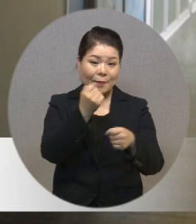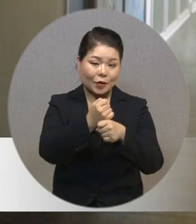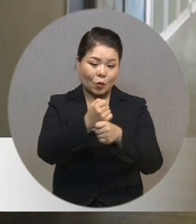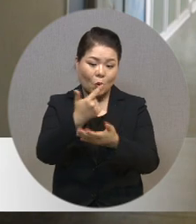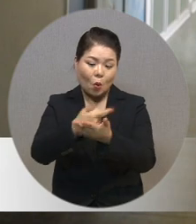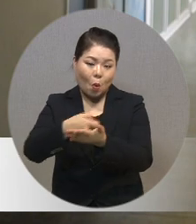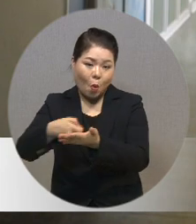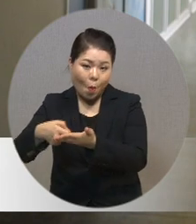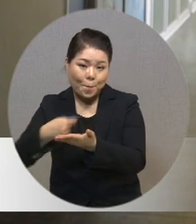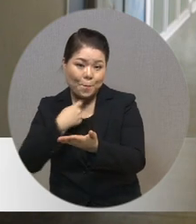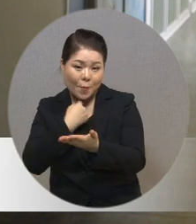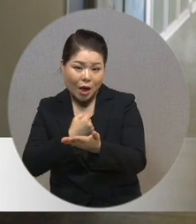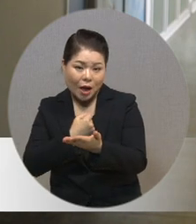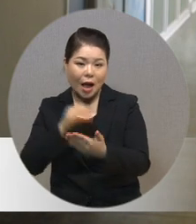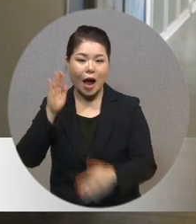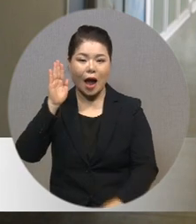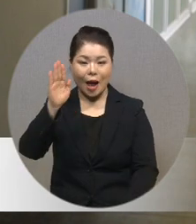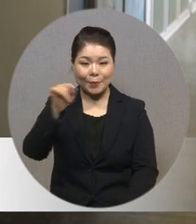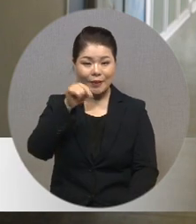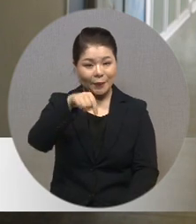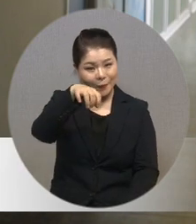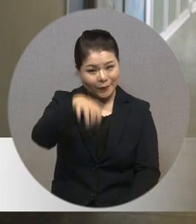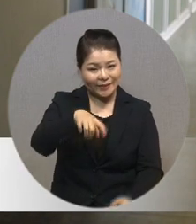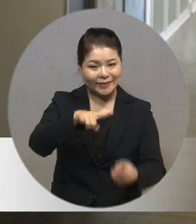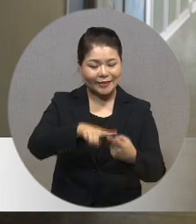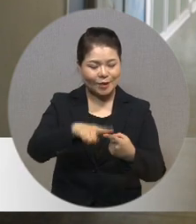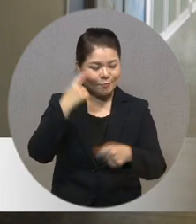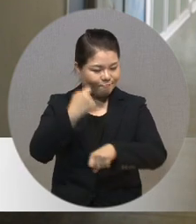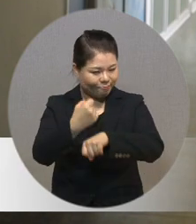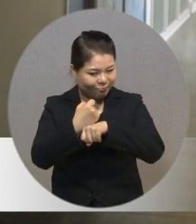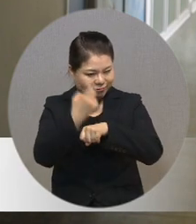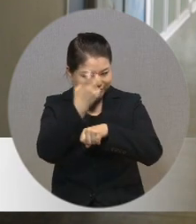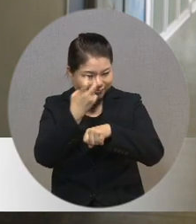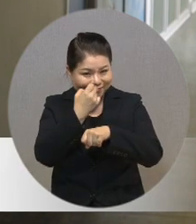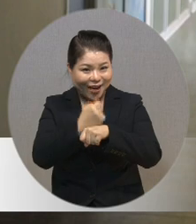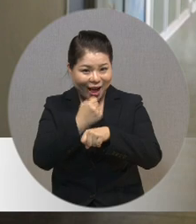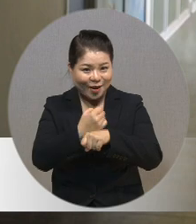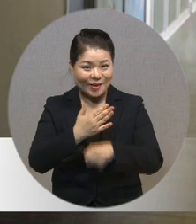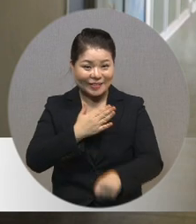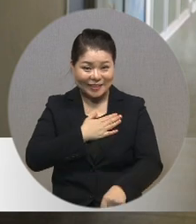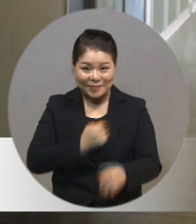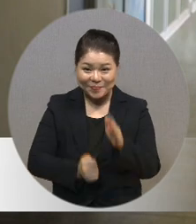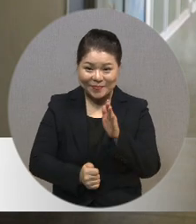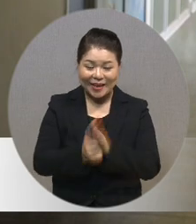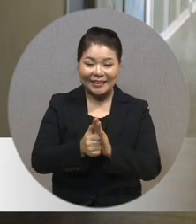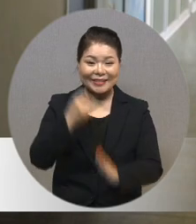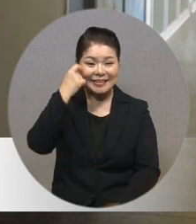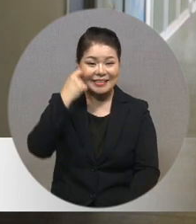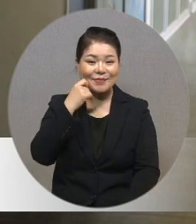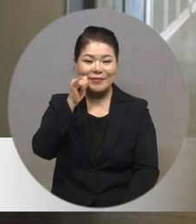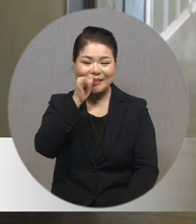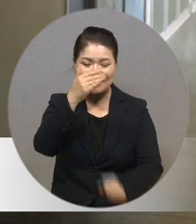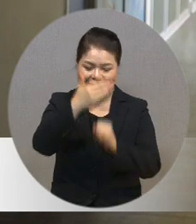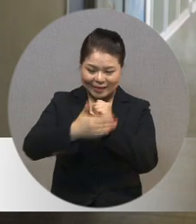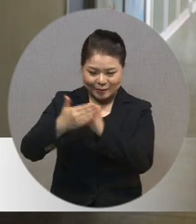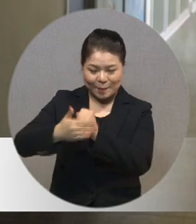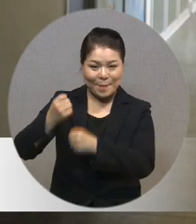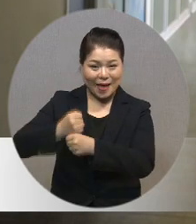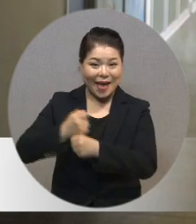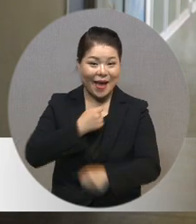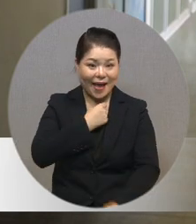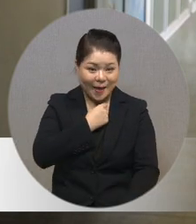제가 여자만에 대해서 더 보다 연구하고 탐구해서 가지고 저만의 느낌이 있는 사진을 만들고